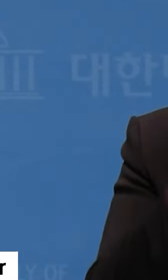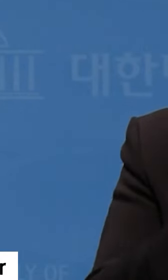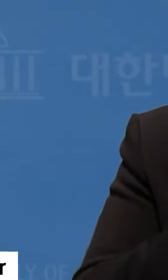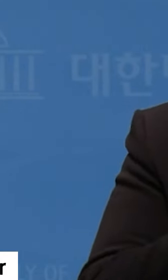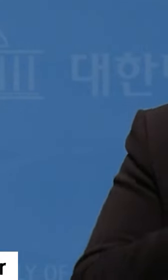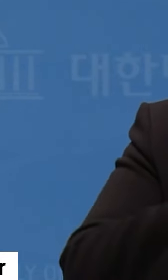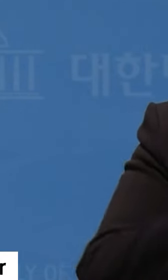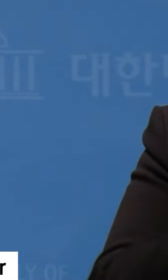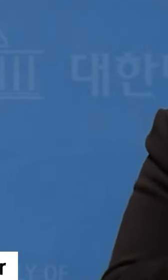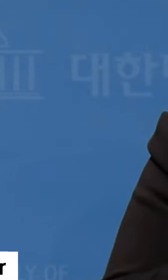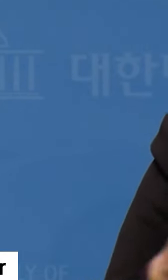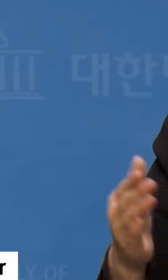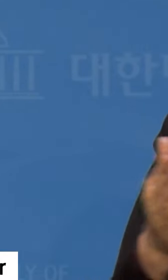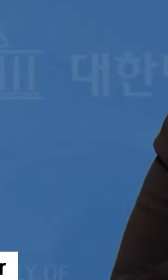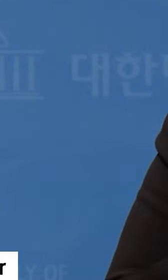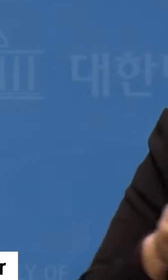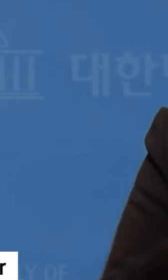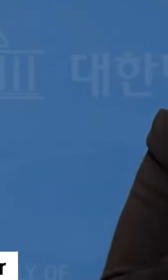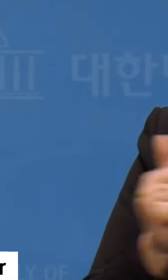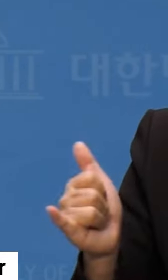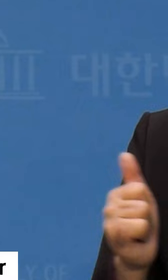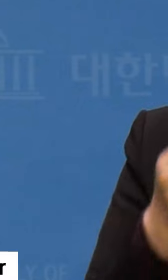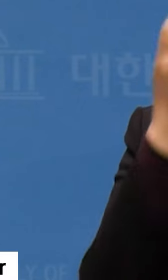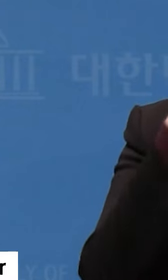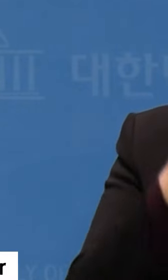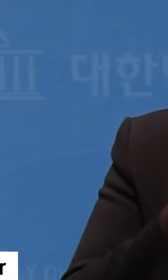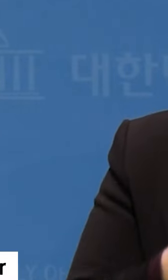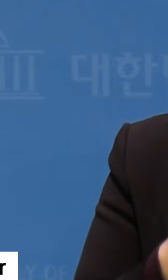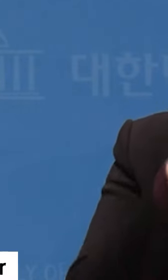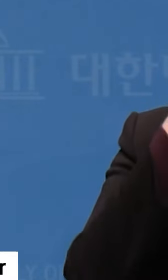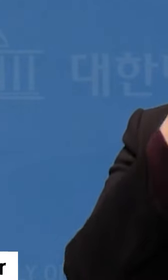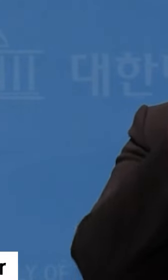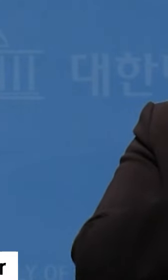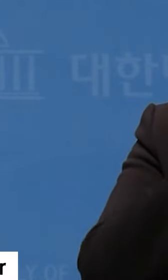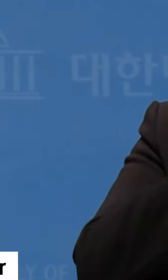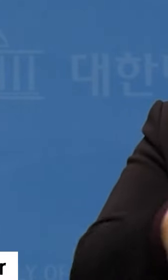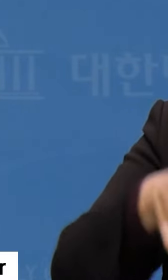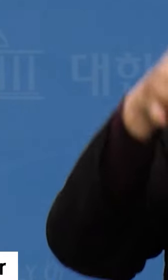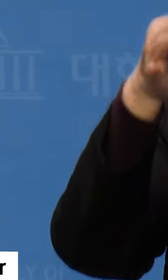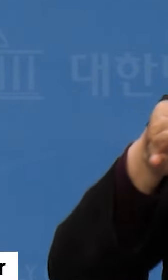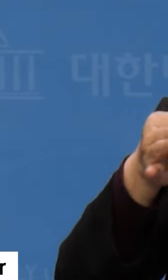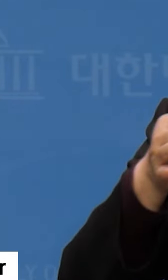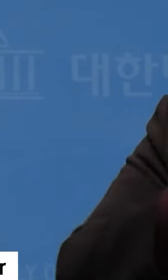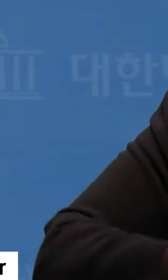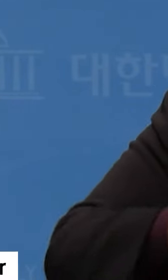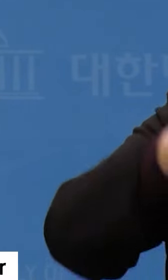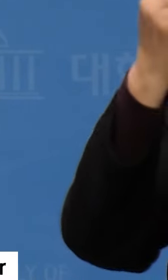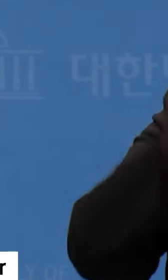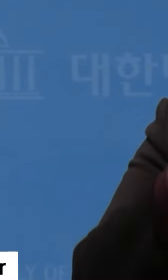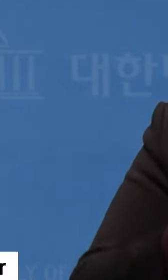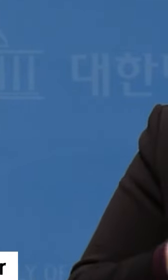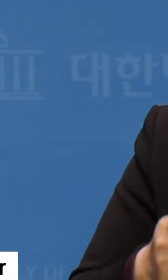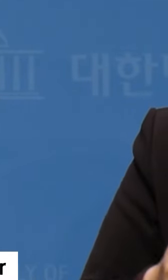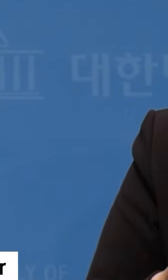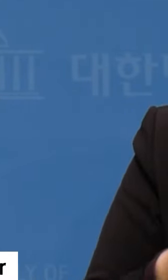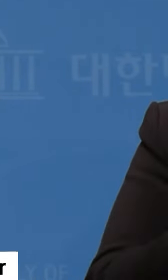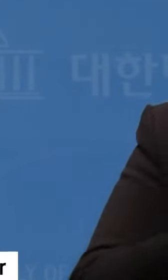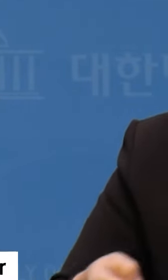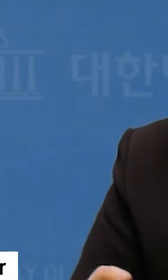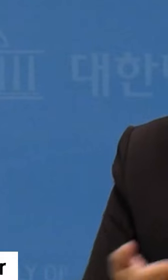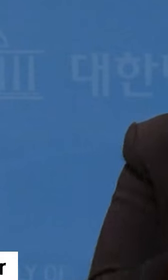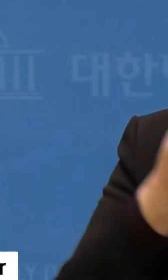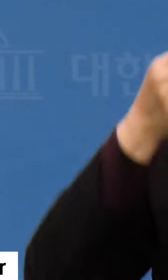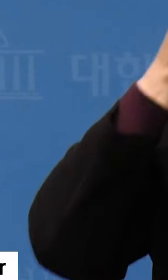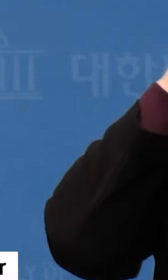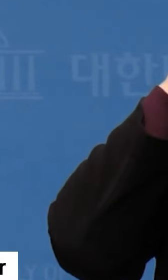우리 국민들이 소중히 지켜온 민주적 가치들이 더 이상 퇴행하고 훼손되지